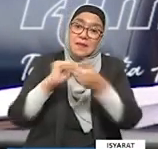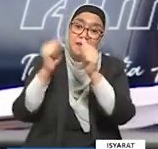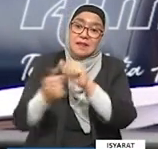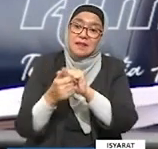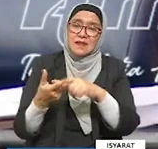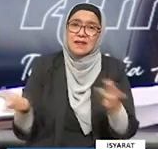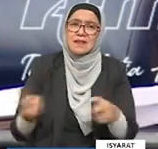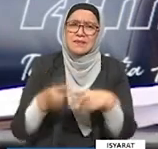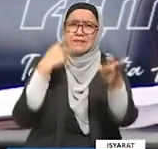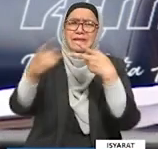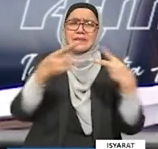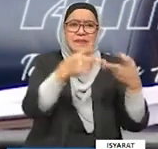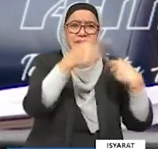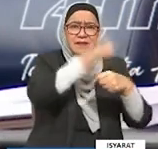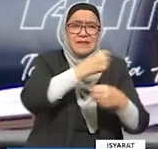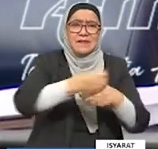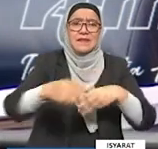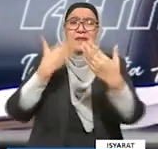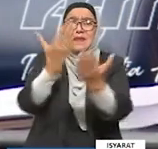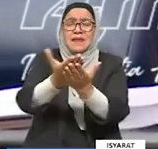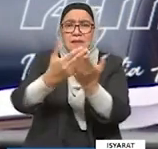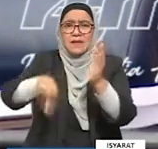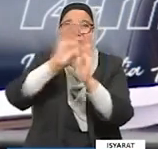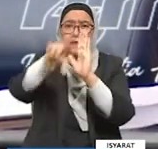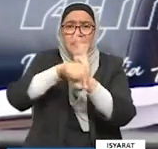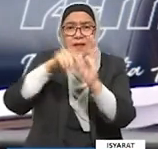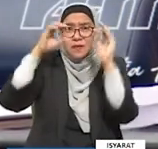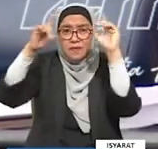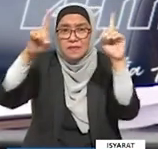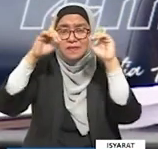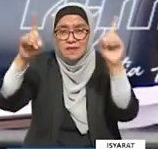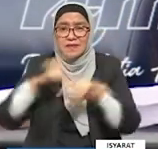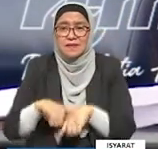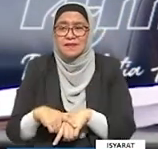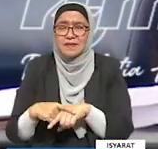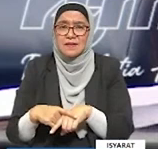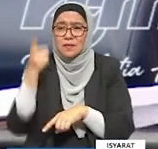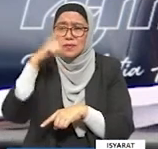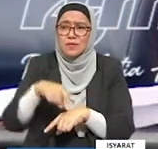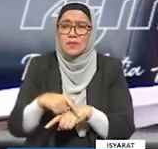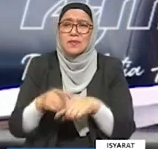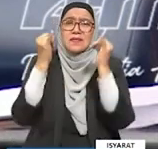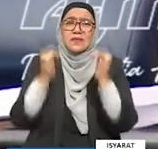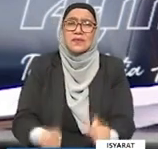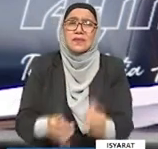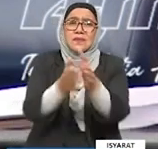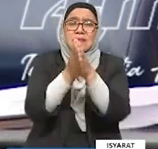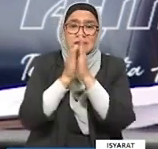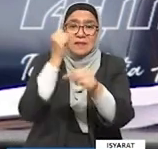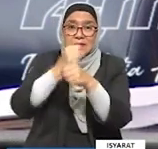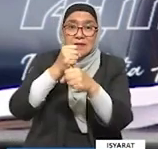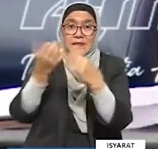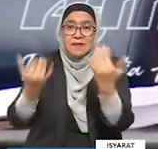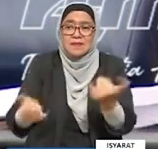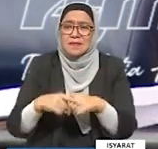yang ditawarkan dengan latar belakang pendidikan calon yang memohon pekerjaan pada waktu ini? Saya ingin memberi contoh, masih